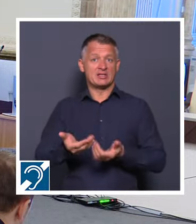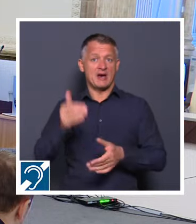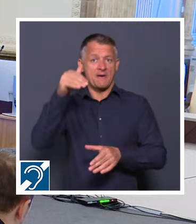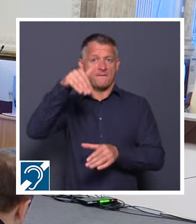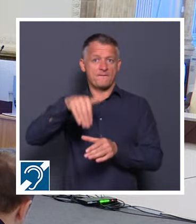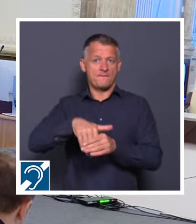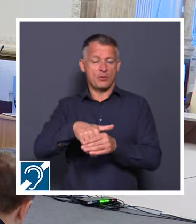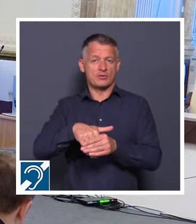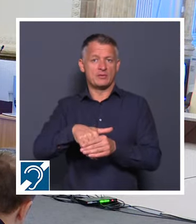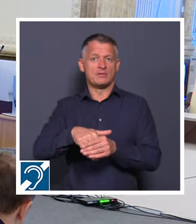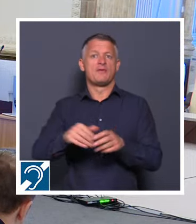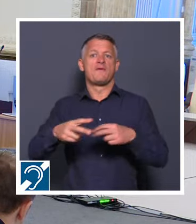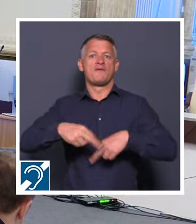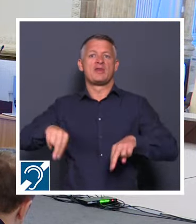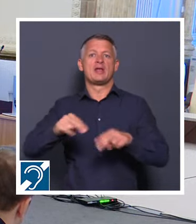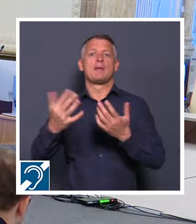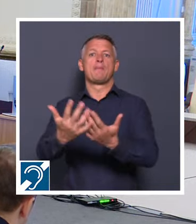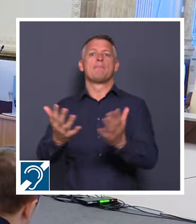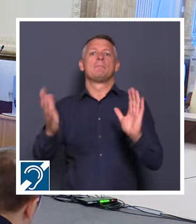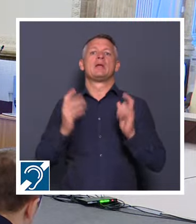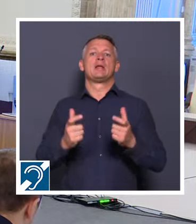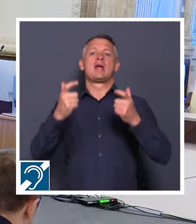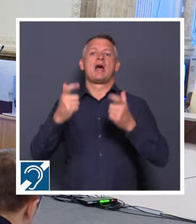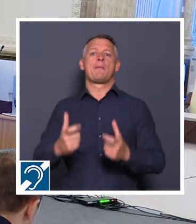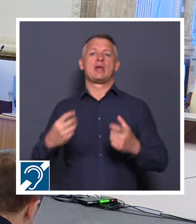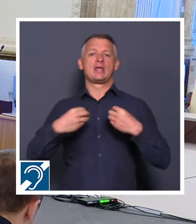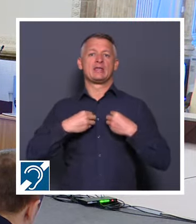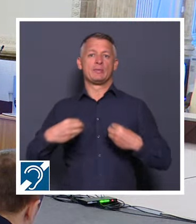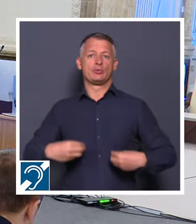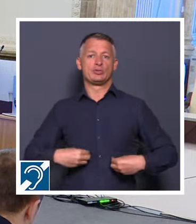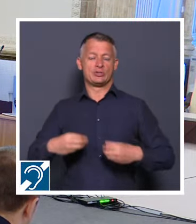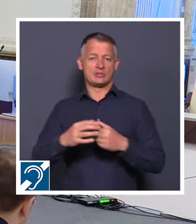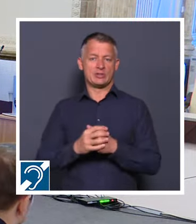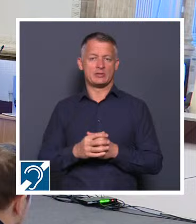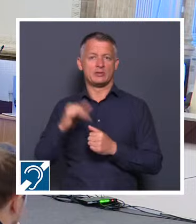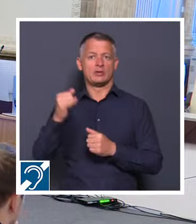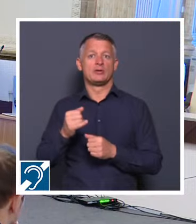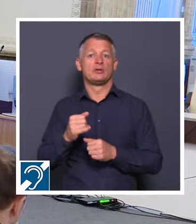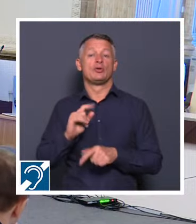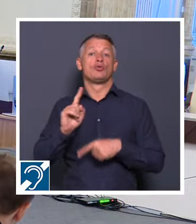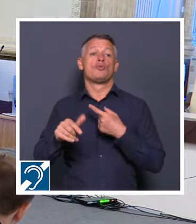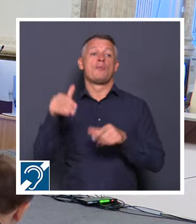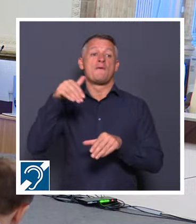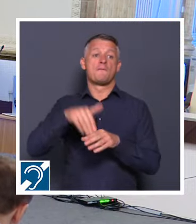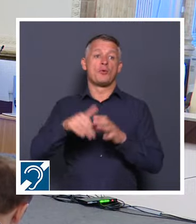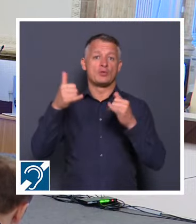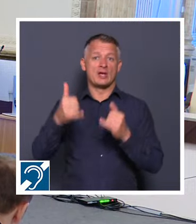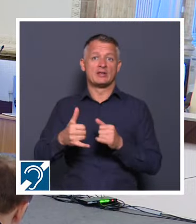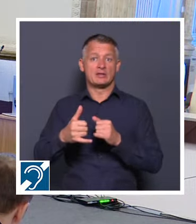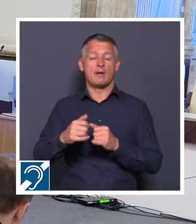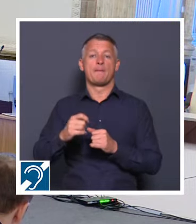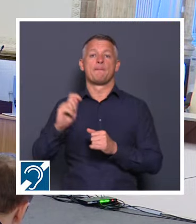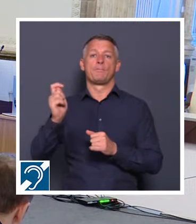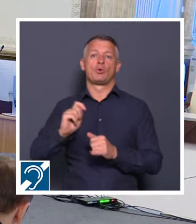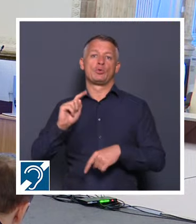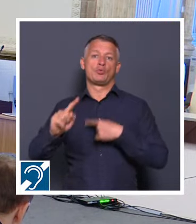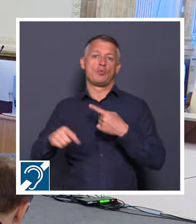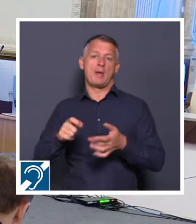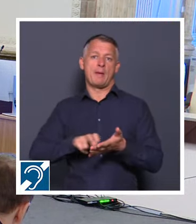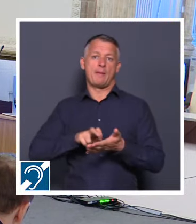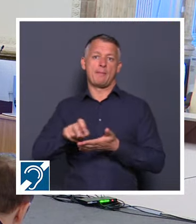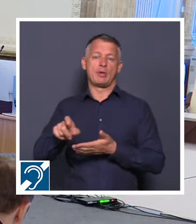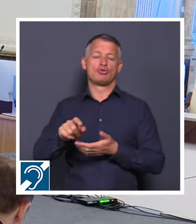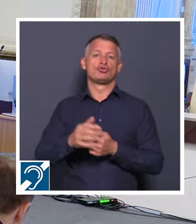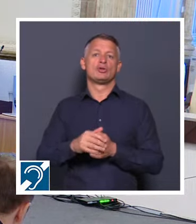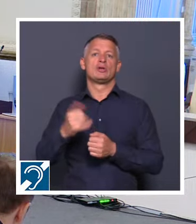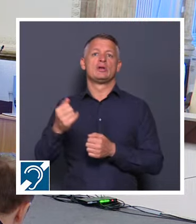în plenul Camerei Deputaților, plen decizional, iar în urma votului care va fi dat astăzi, proiectul de lege merge la promulgare pentru